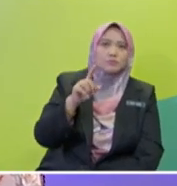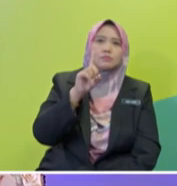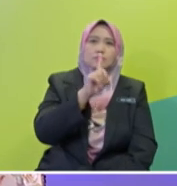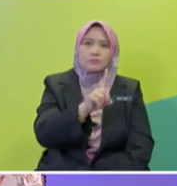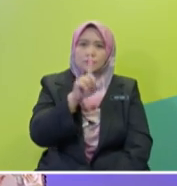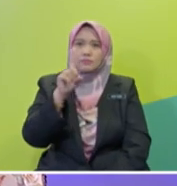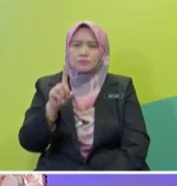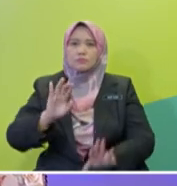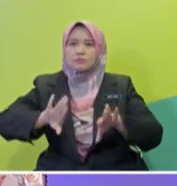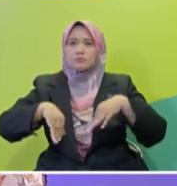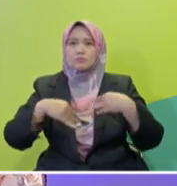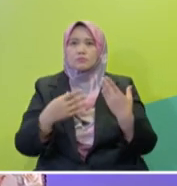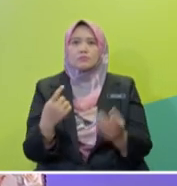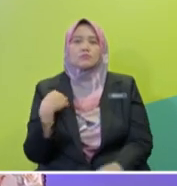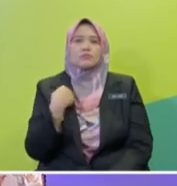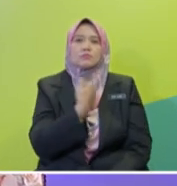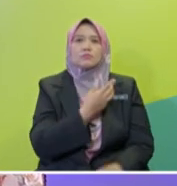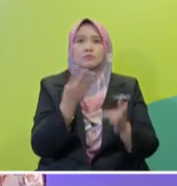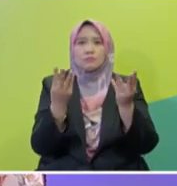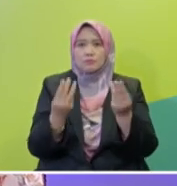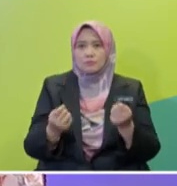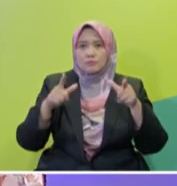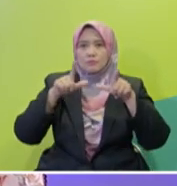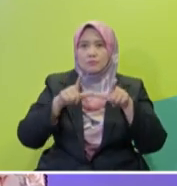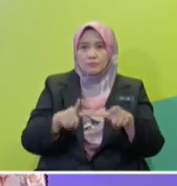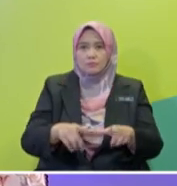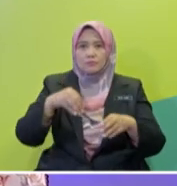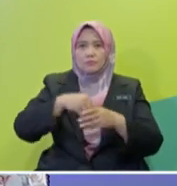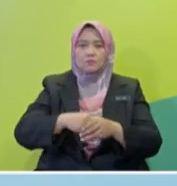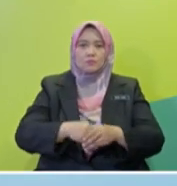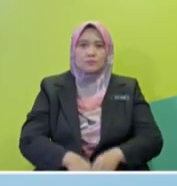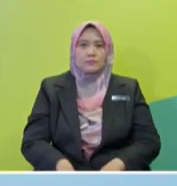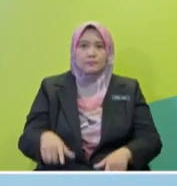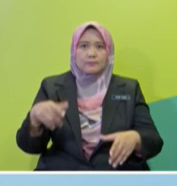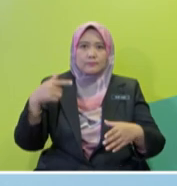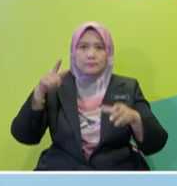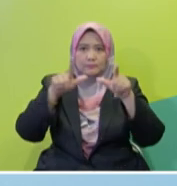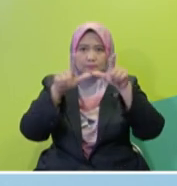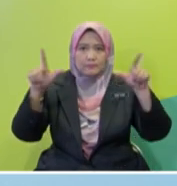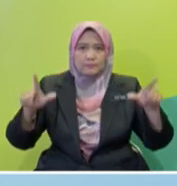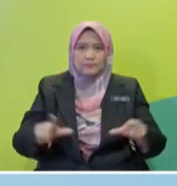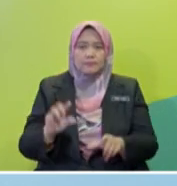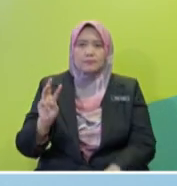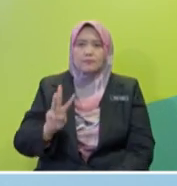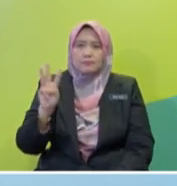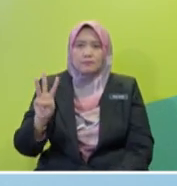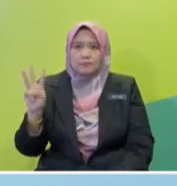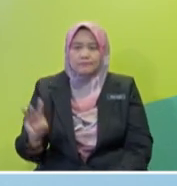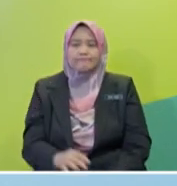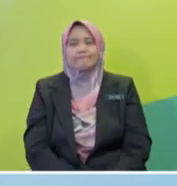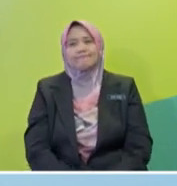meletakkan tadi oke yang pertama adalah dengan menaik